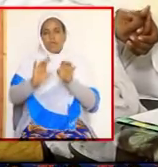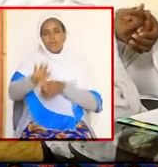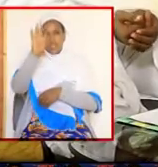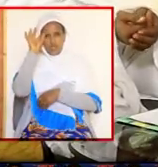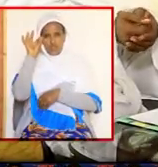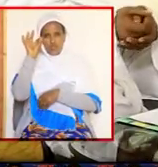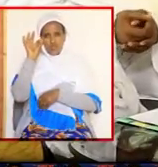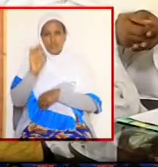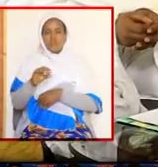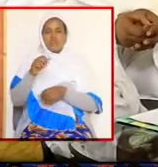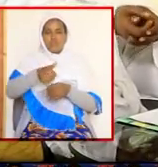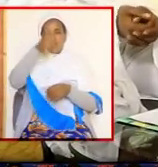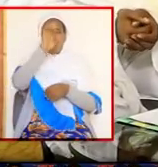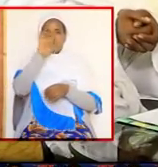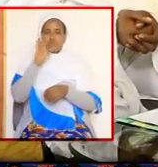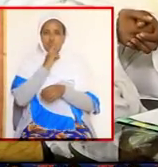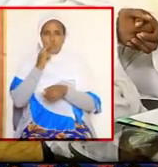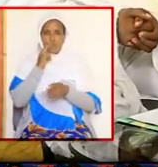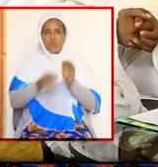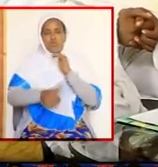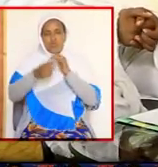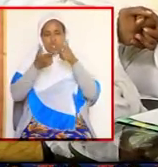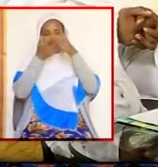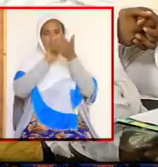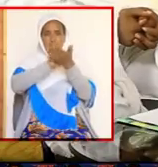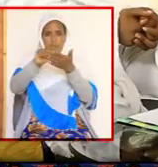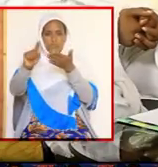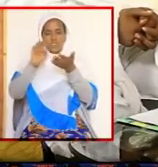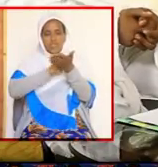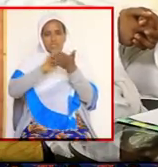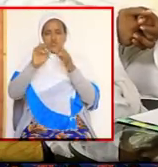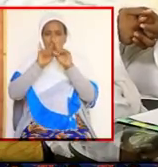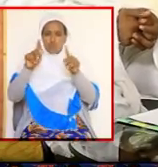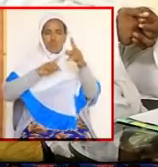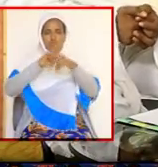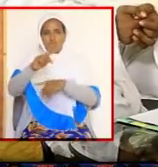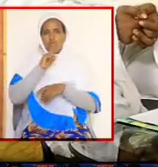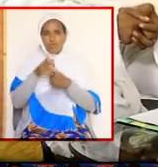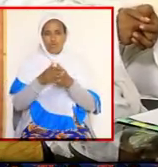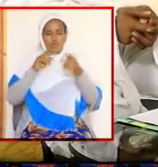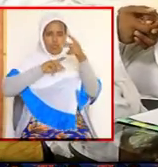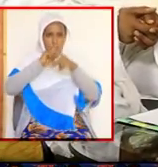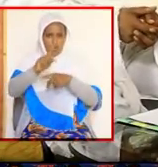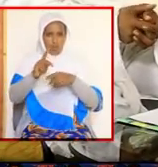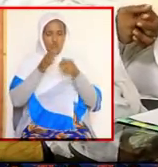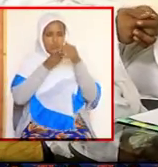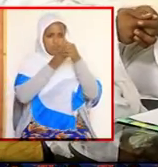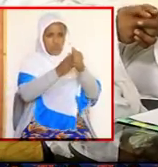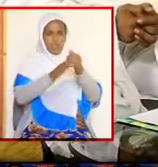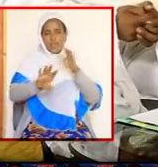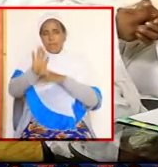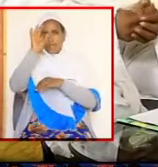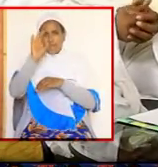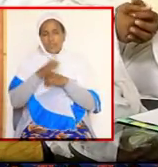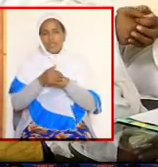ላይ የምትገኙት የዐቢይ ጾም ሁለተኛ ሳምንት የቅድስት ልዩ መርሃ ግብራችን ነው። መርሃ ግብሩን